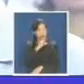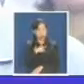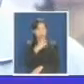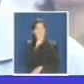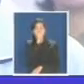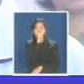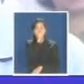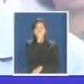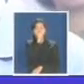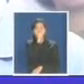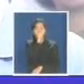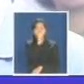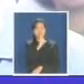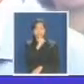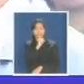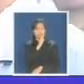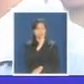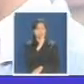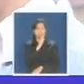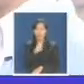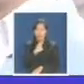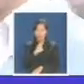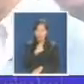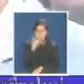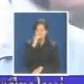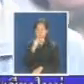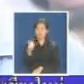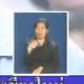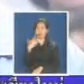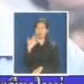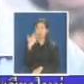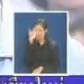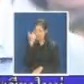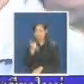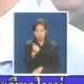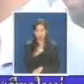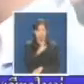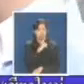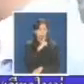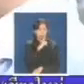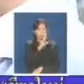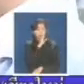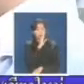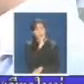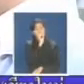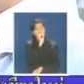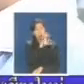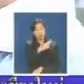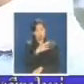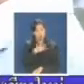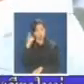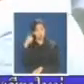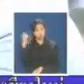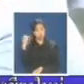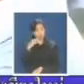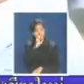ได้ผมก็ถามว่าทำไมถึงบอกไม่ได้เขาก็บอกว่าถ้าเขาบอก